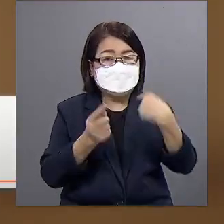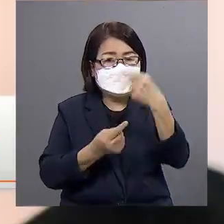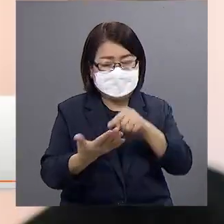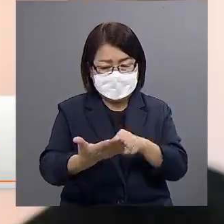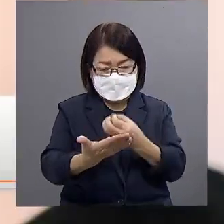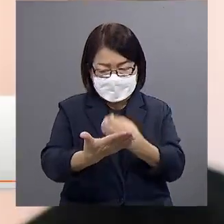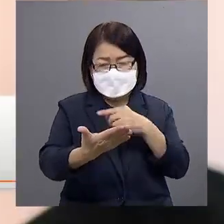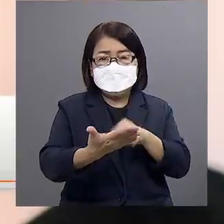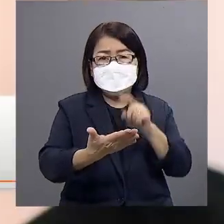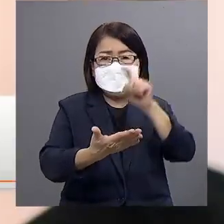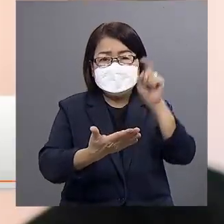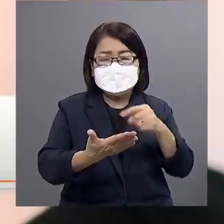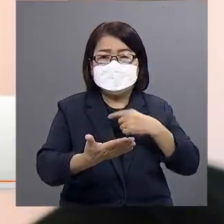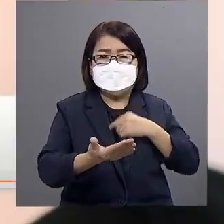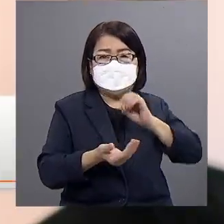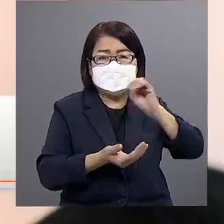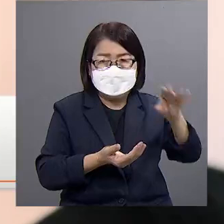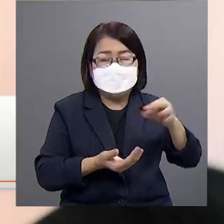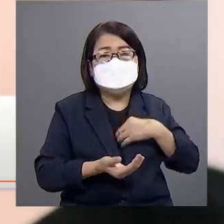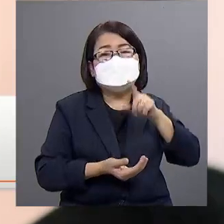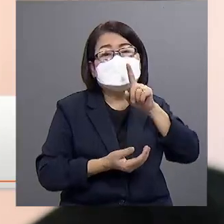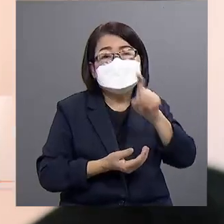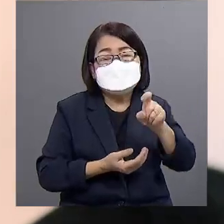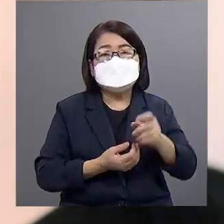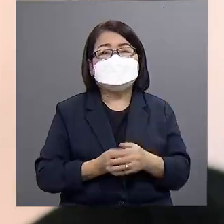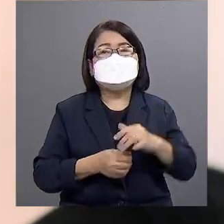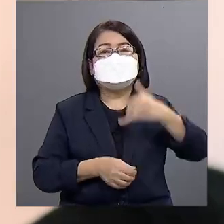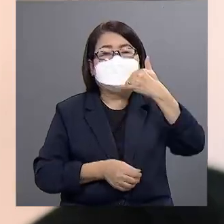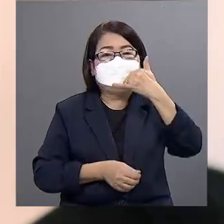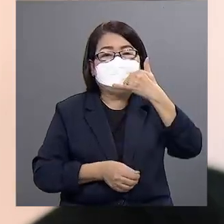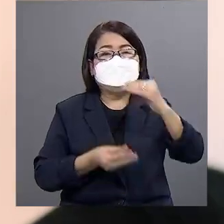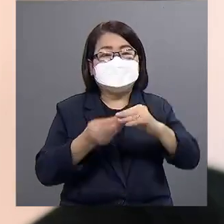อยากจะแจ้งหรืออยากจะสอบถามเพิ่มเติมโทรไปได้เลยครับที่